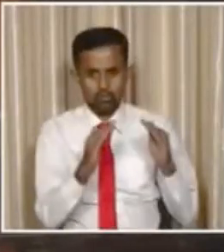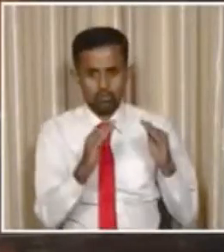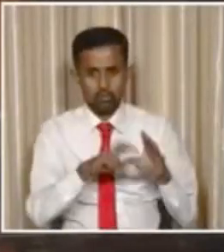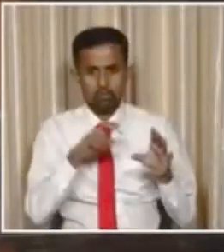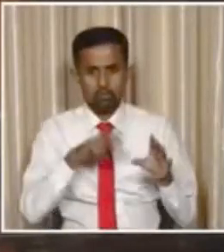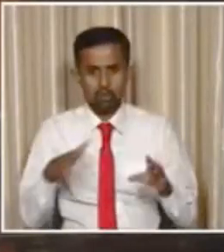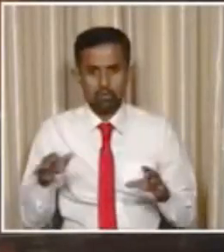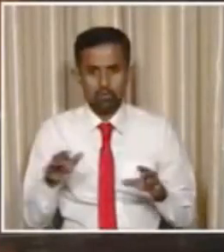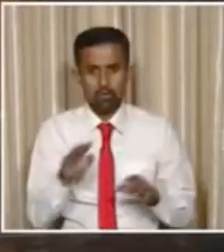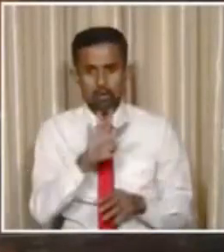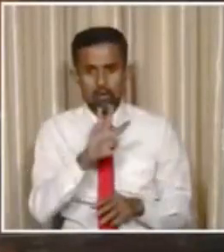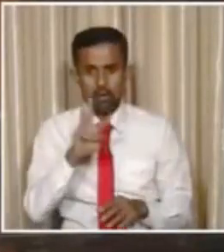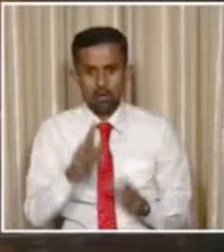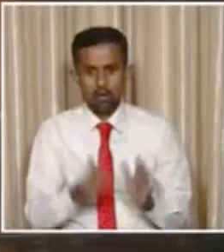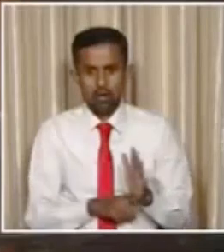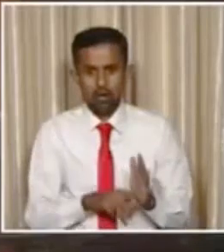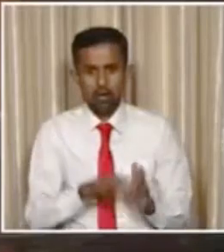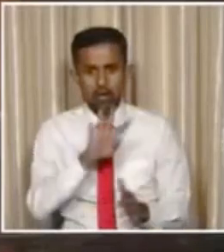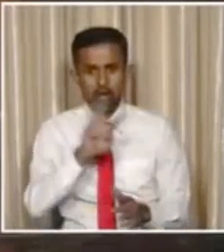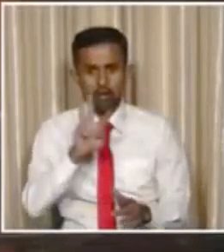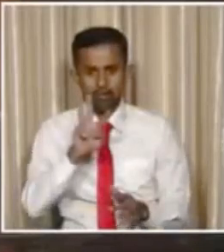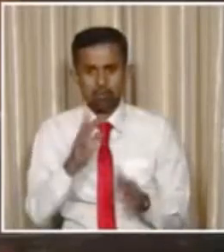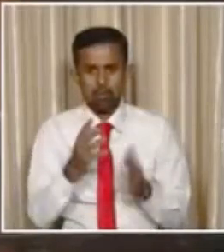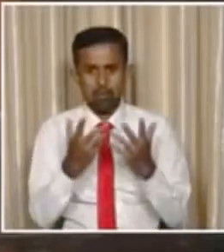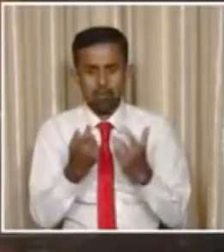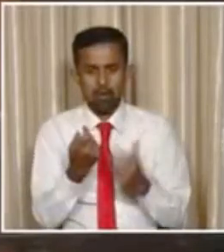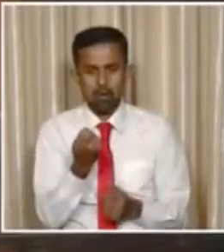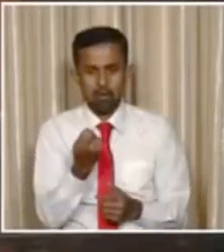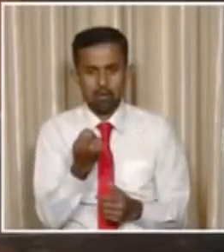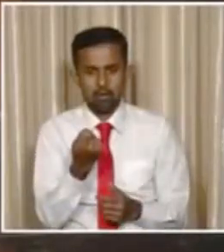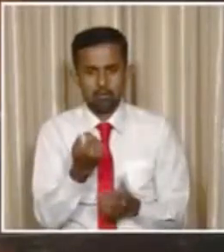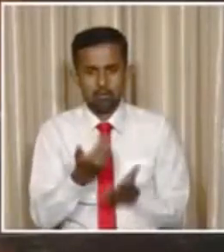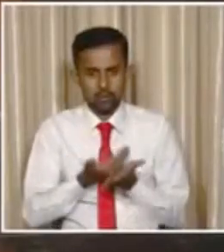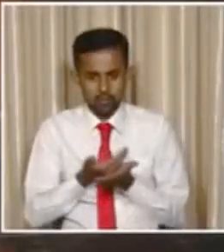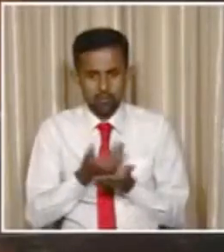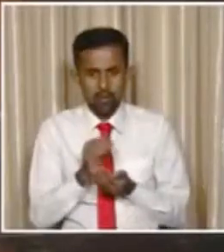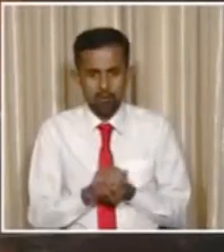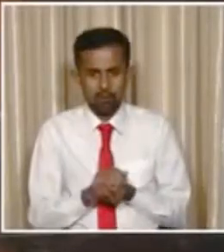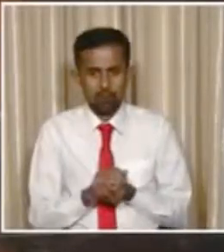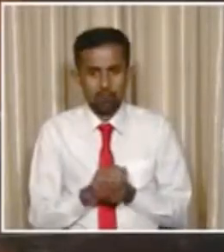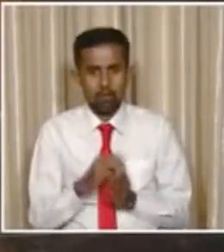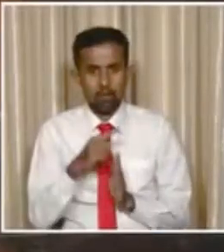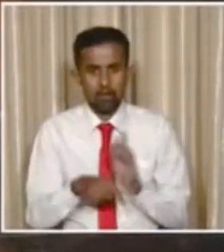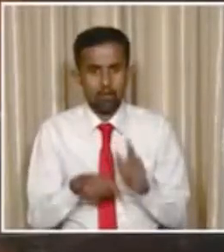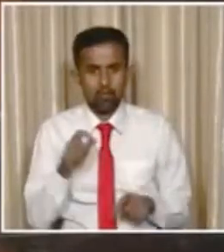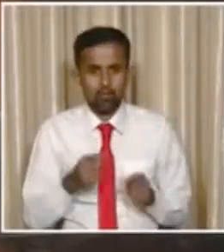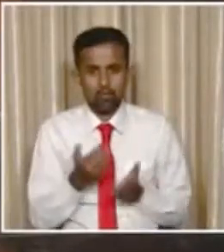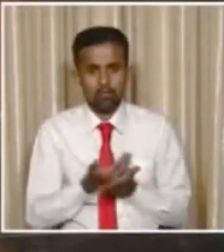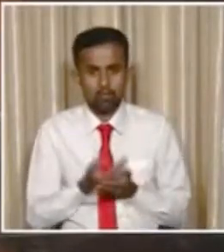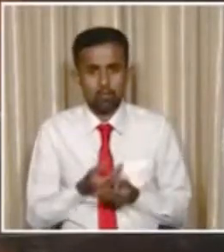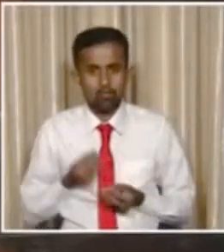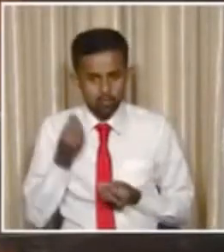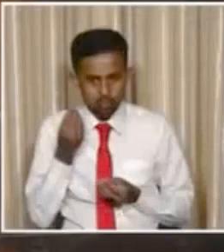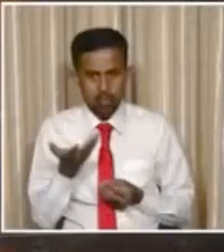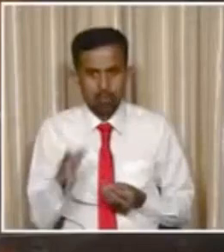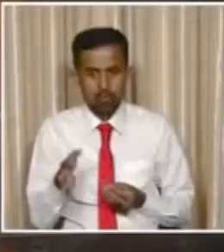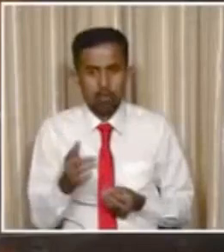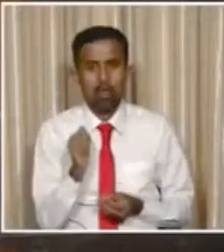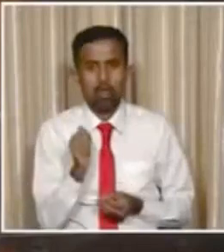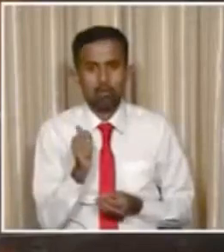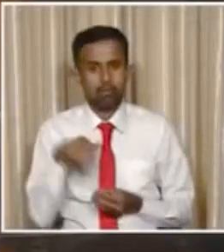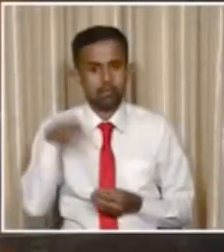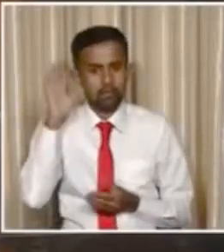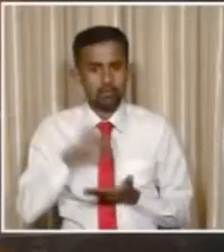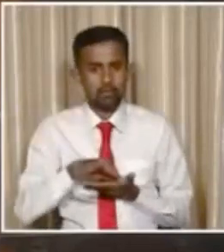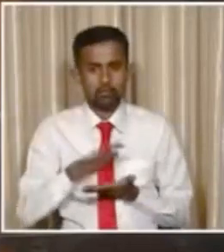වෙලා 43ක්ද කොහෙද ලක්ෂයක් ලක්ෂ 43ක්ද කොහෙද මං හිතන්නේ ඉතුරුක් ලංකේ රටේ ජනතාවට දැන් අරන් දීලා තියෙනවා මං දන්නේ ඇයි මෙච්චර කල් ඒ